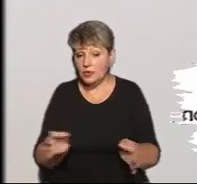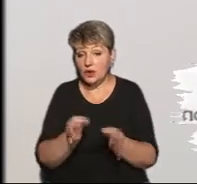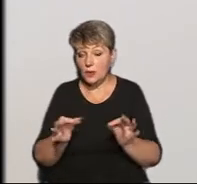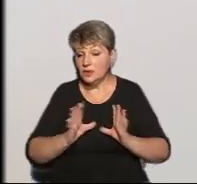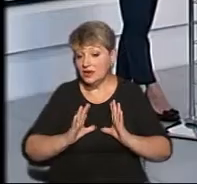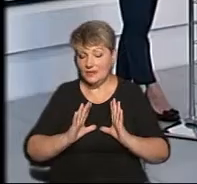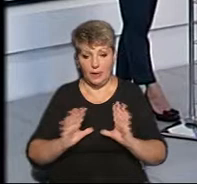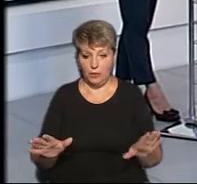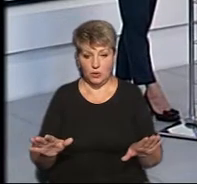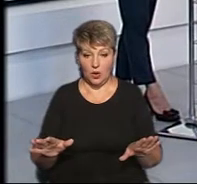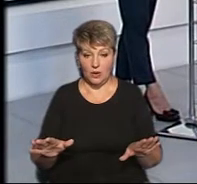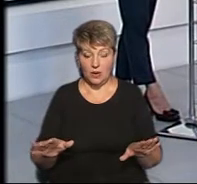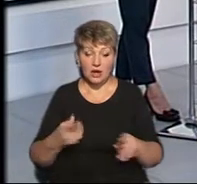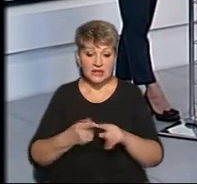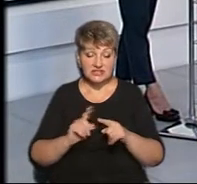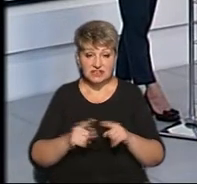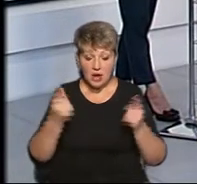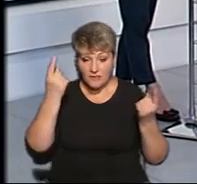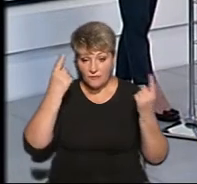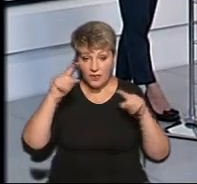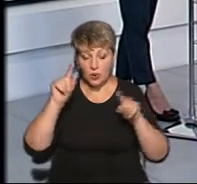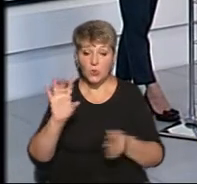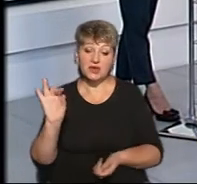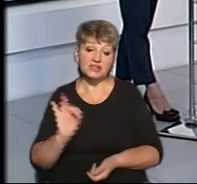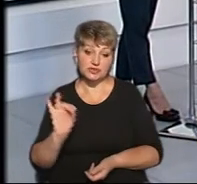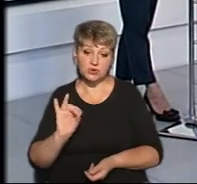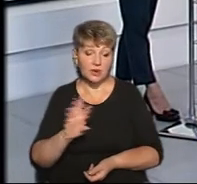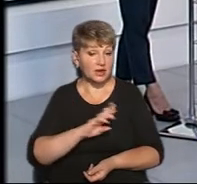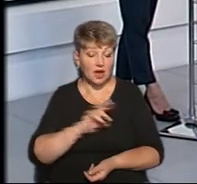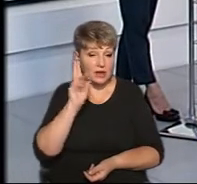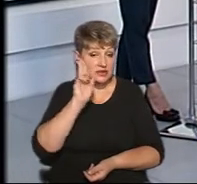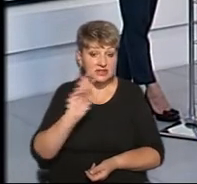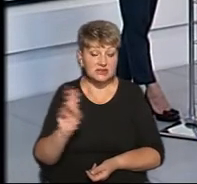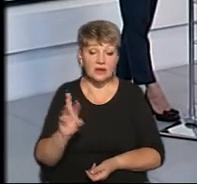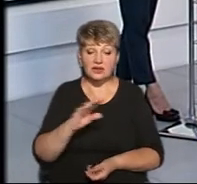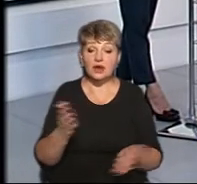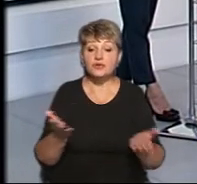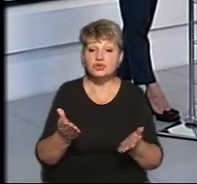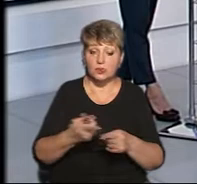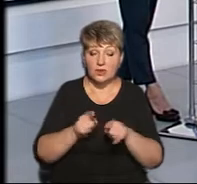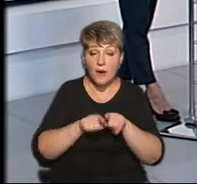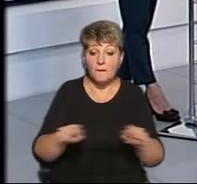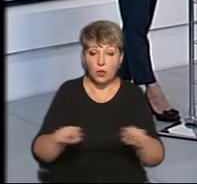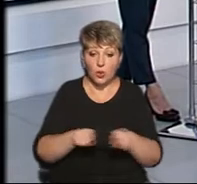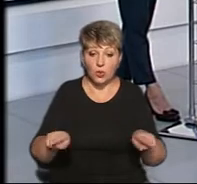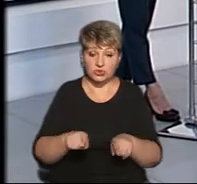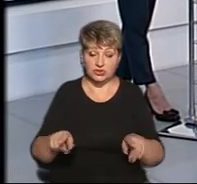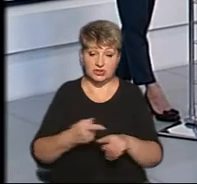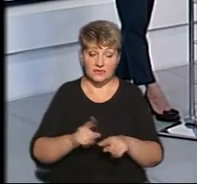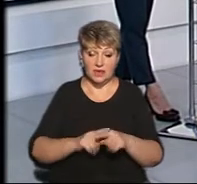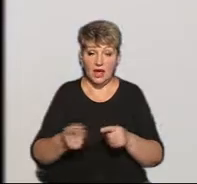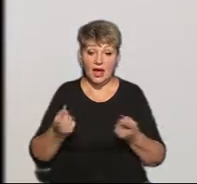було. Ну, це вигадана історія. Я не знаю, звідки і для чого поширювалася Ярославом